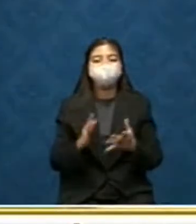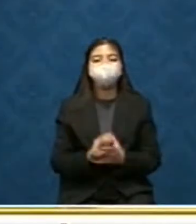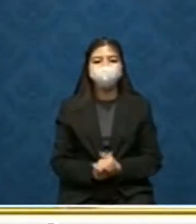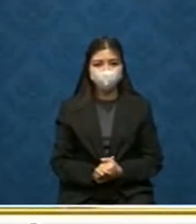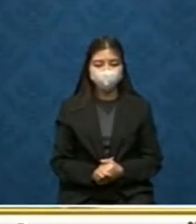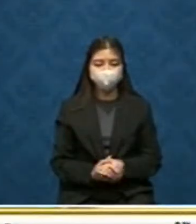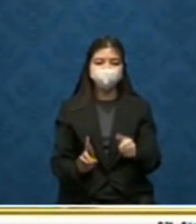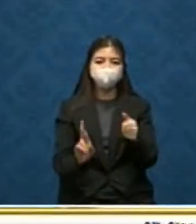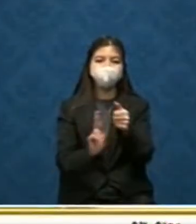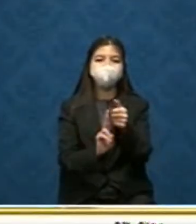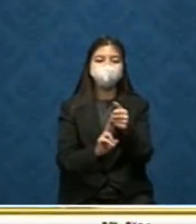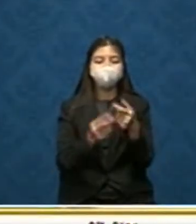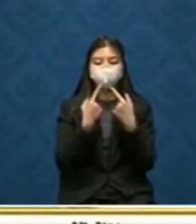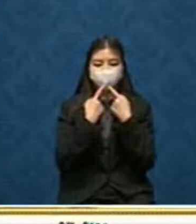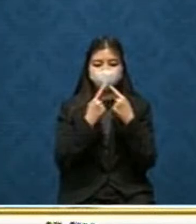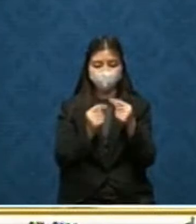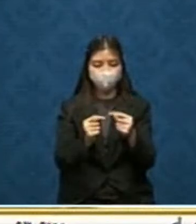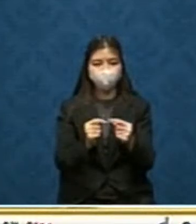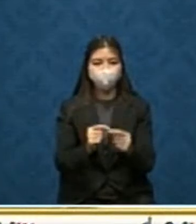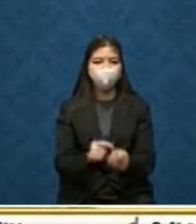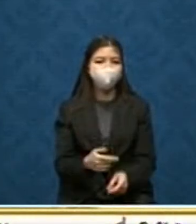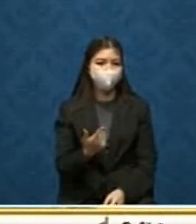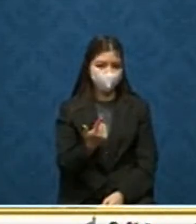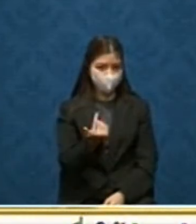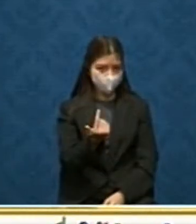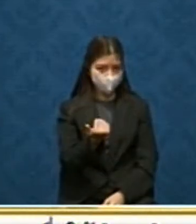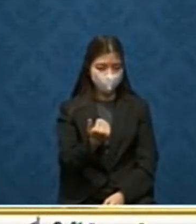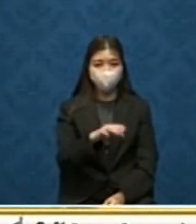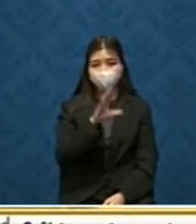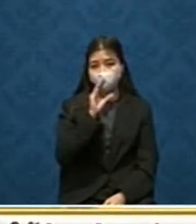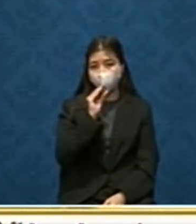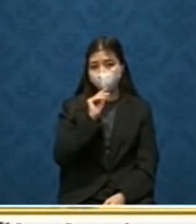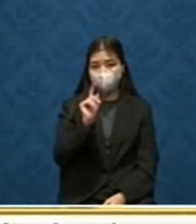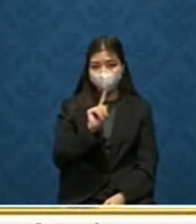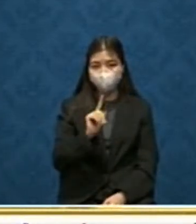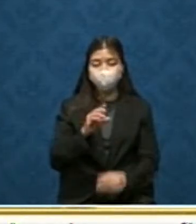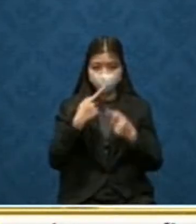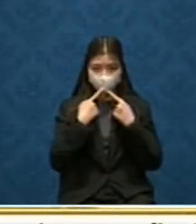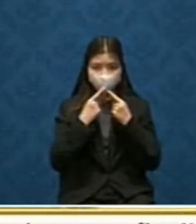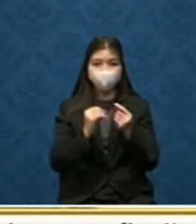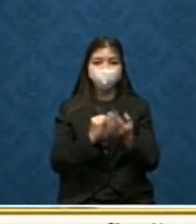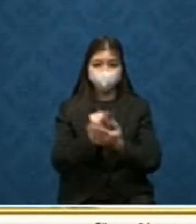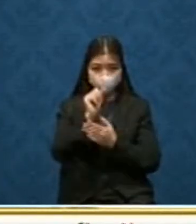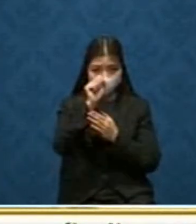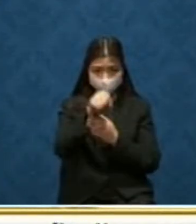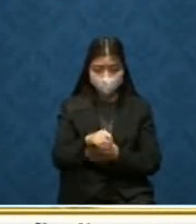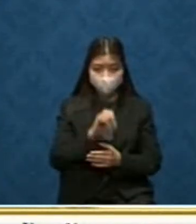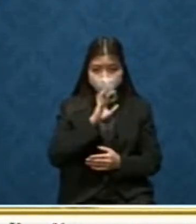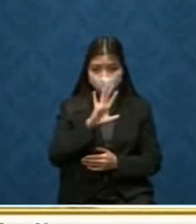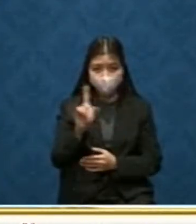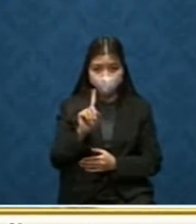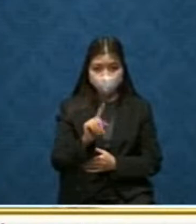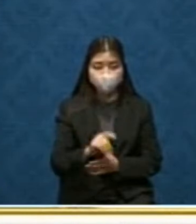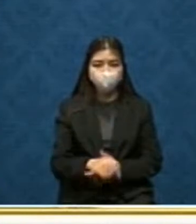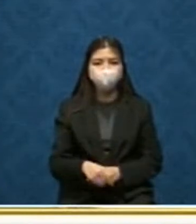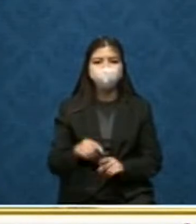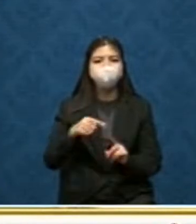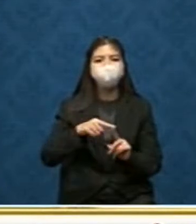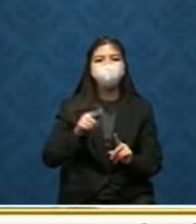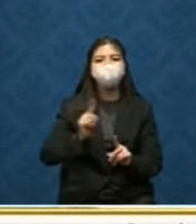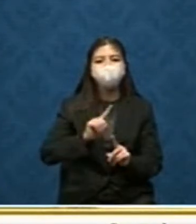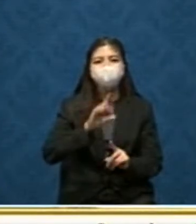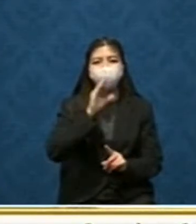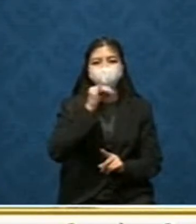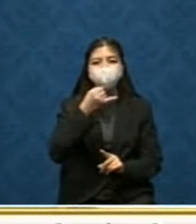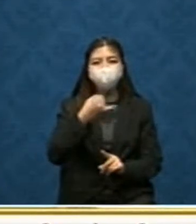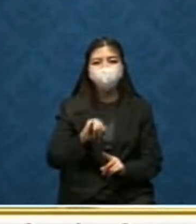อเลยถ้าคนทบ้านฟังนี้เครมเลยแล้วก็ตอบถูกด้วยท่านบอกว่าที่ไหนเธคพูดผ